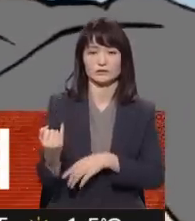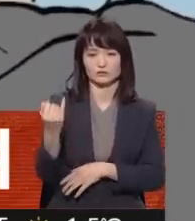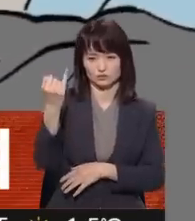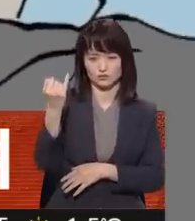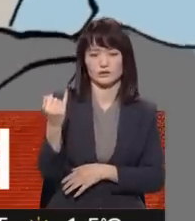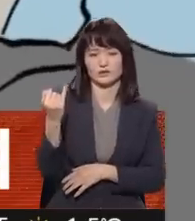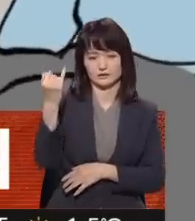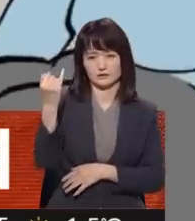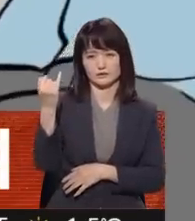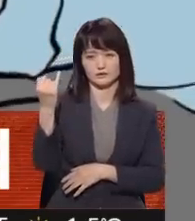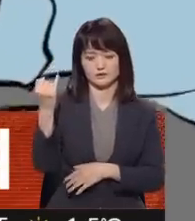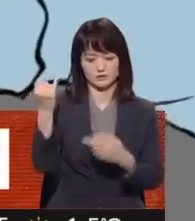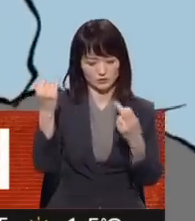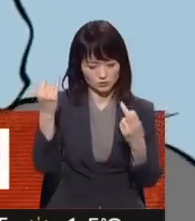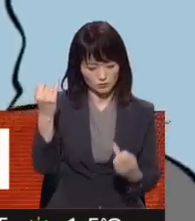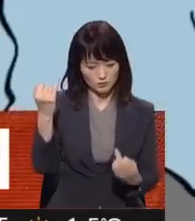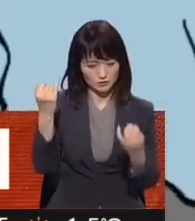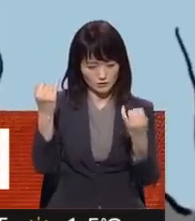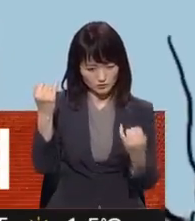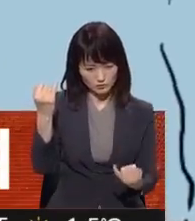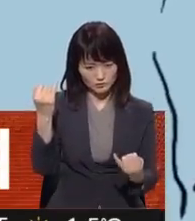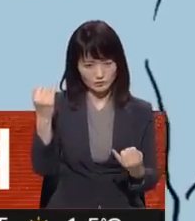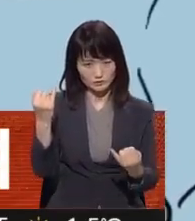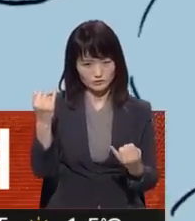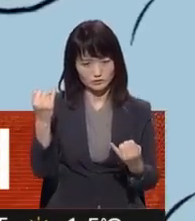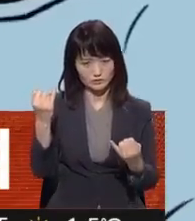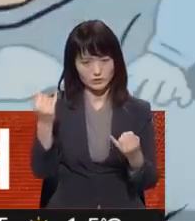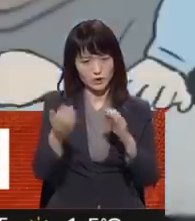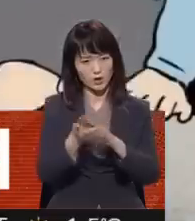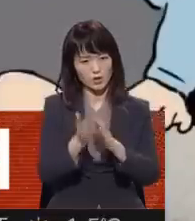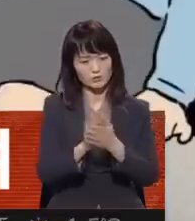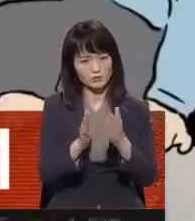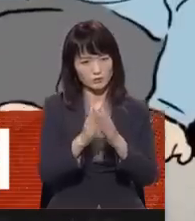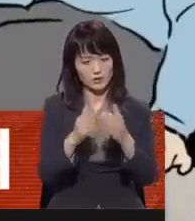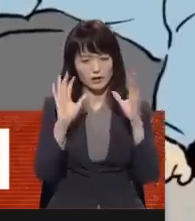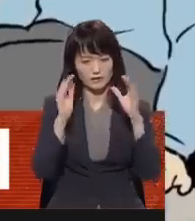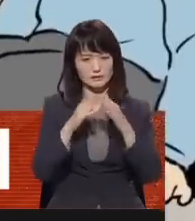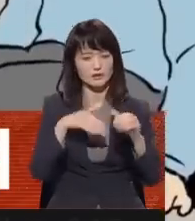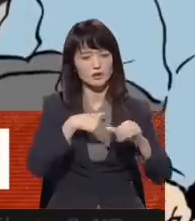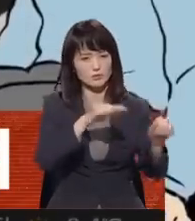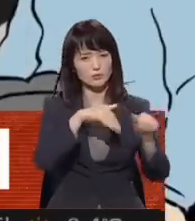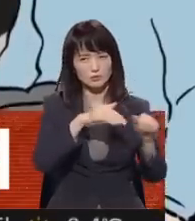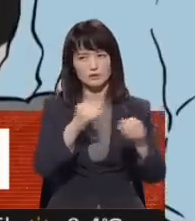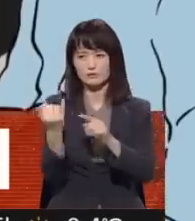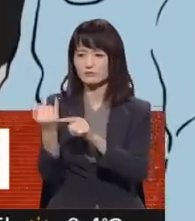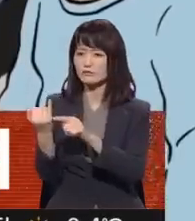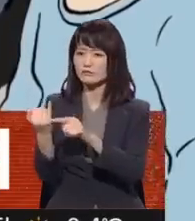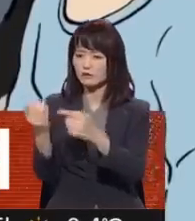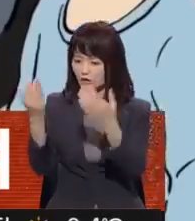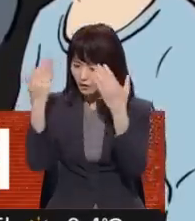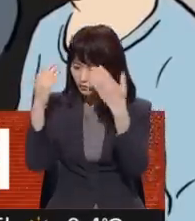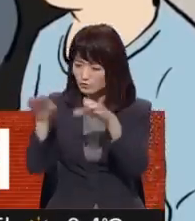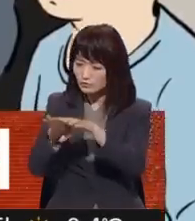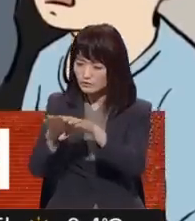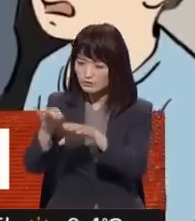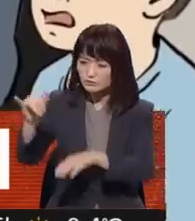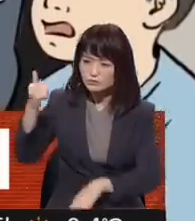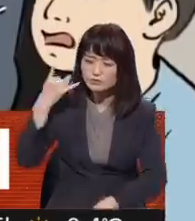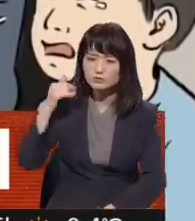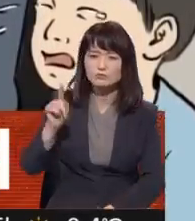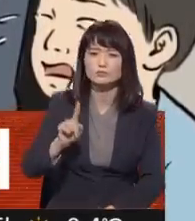누나 그러다가 자기 지금 학교를 못 갔다 가지고 아빠한테 아 얘 왜 안 나오는 거야 전화가 온 겁니다